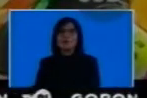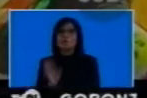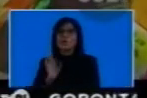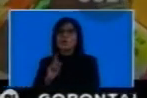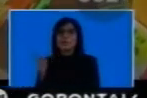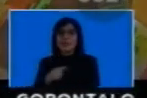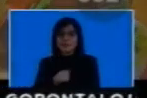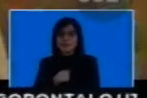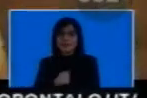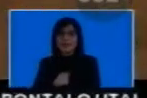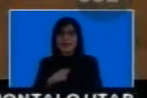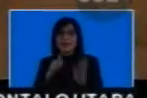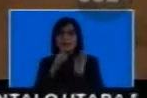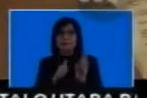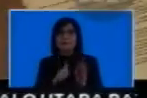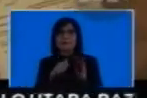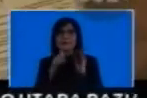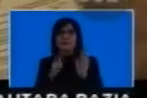Tak hanya dariku,